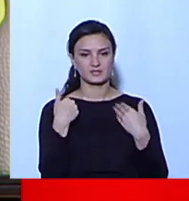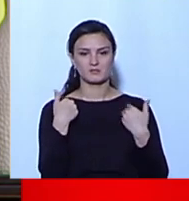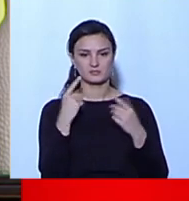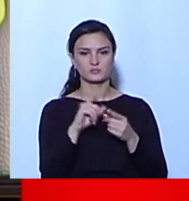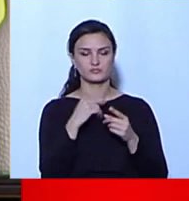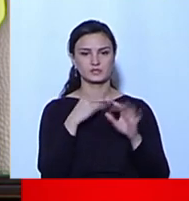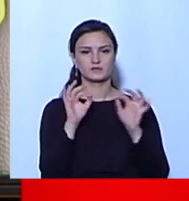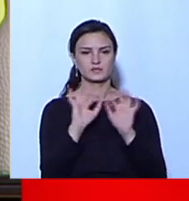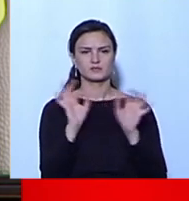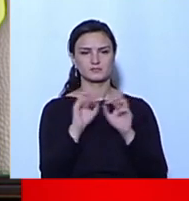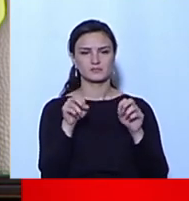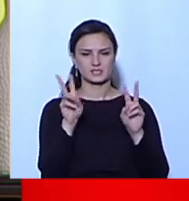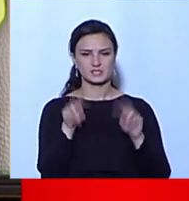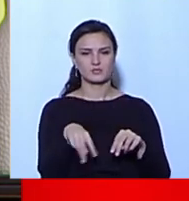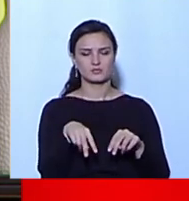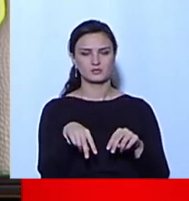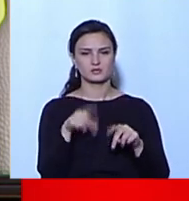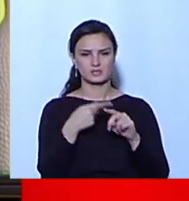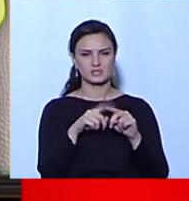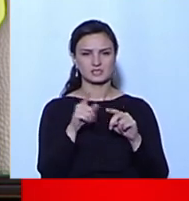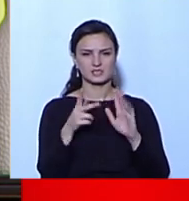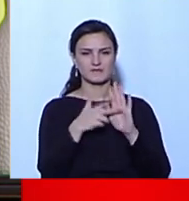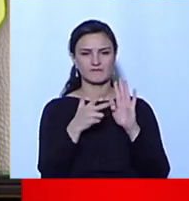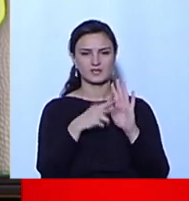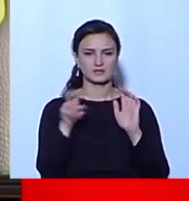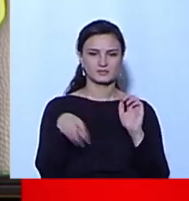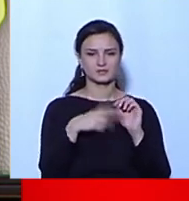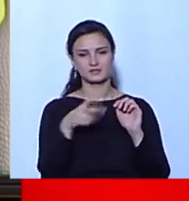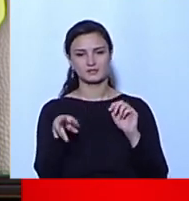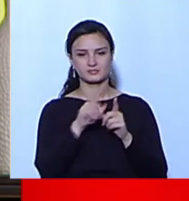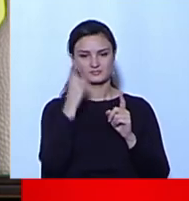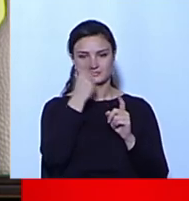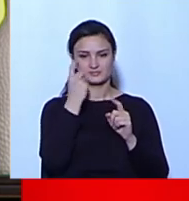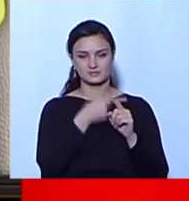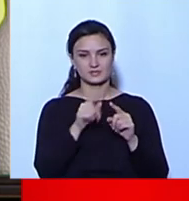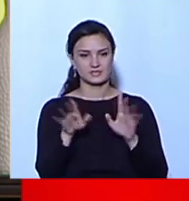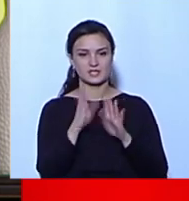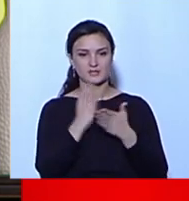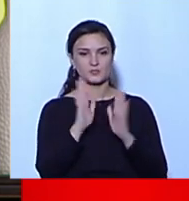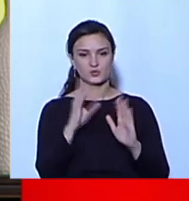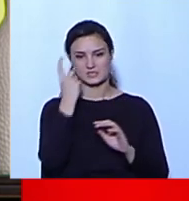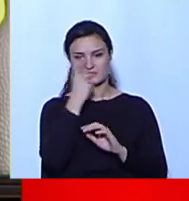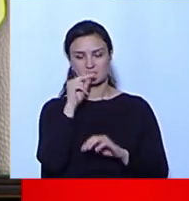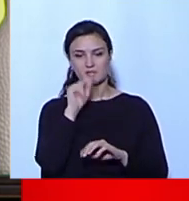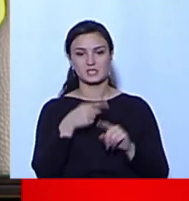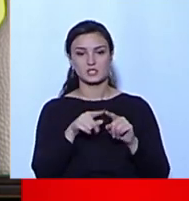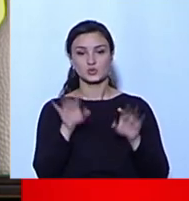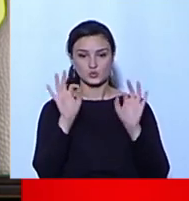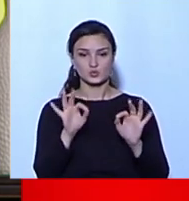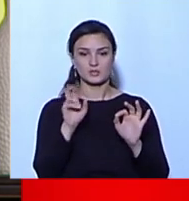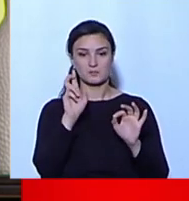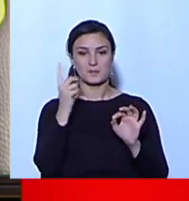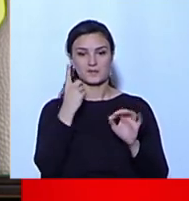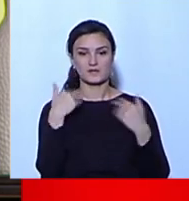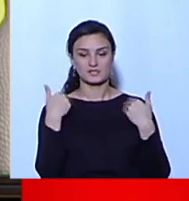ჩვენ გვისაუბრია სპეციალური, აი რვიანებით რომ დადიან ხოლმე, ეს არ არის მარტო სიმთვრალის ბრალი, ეს არის ზუსტად იმ